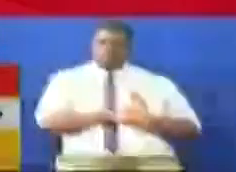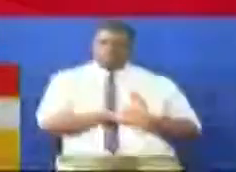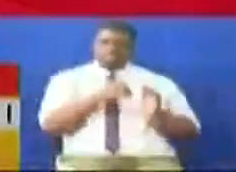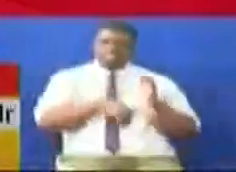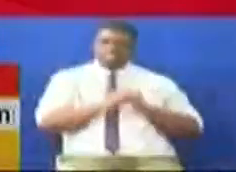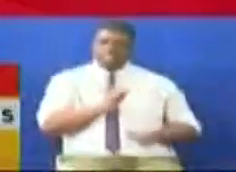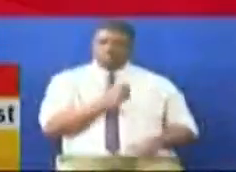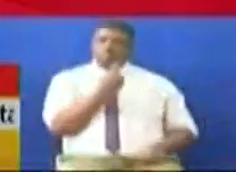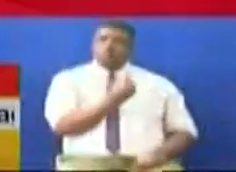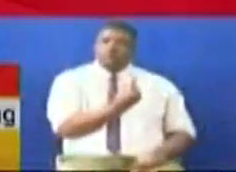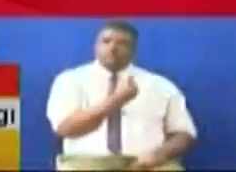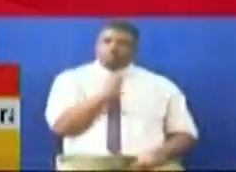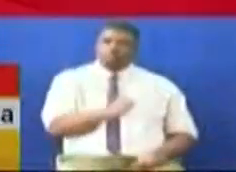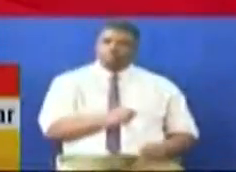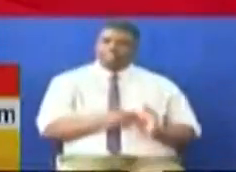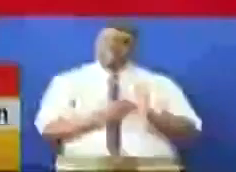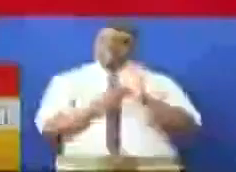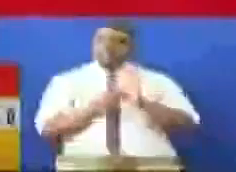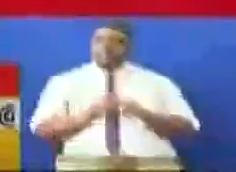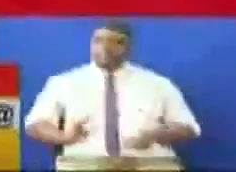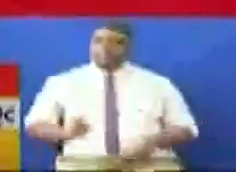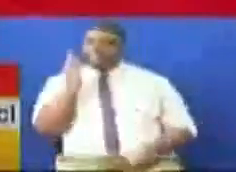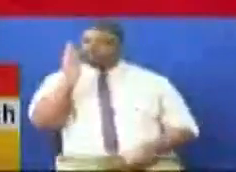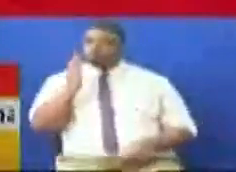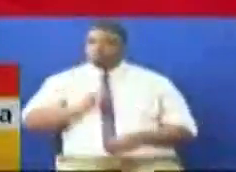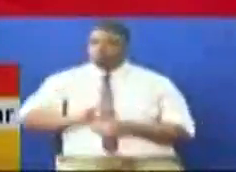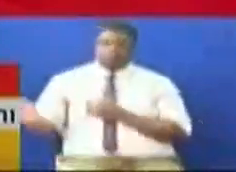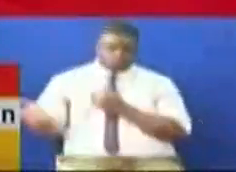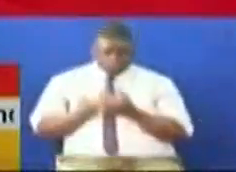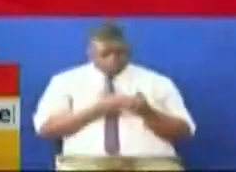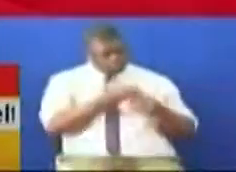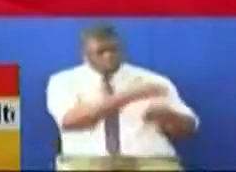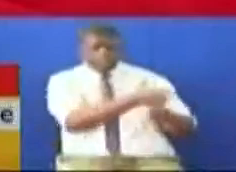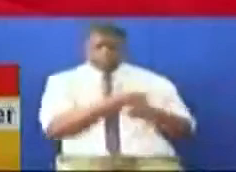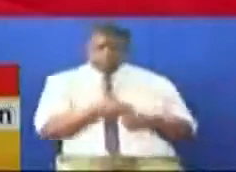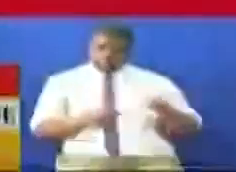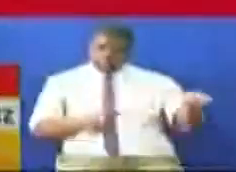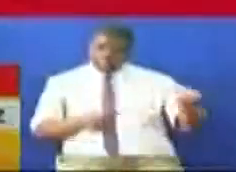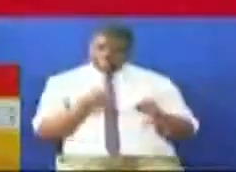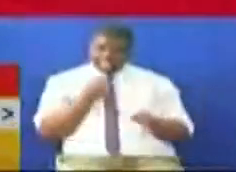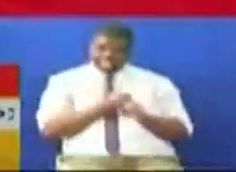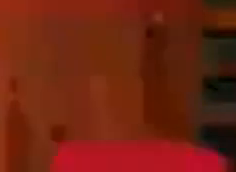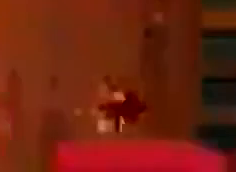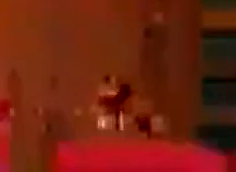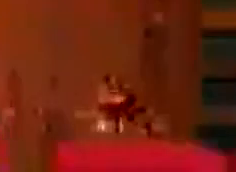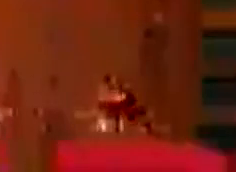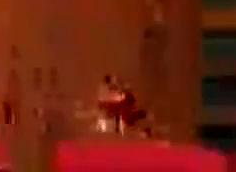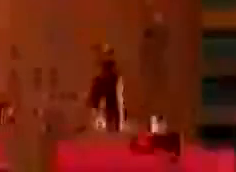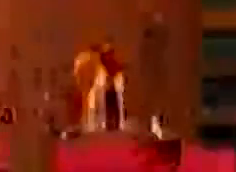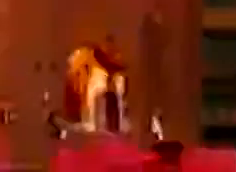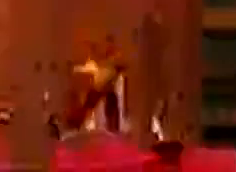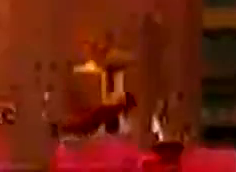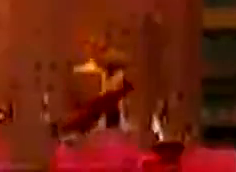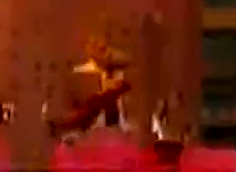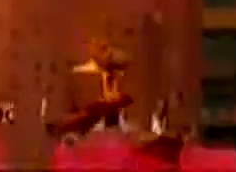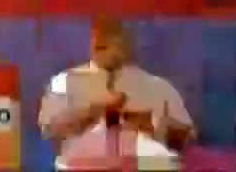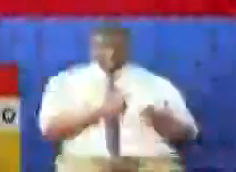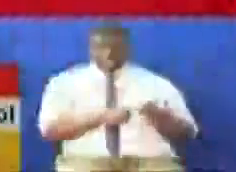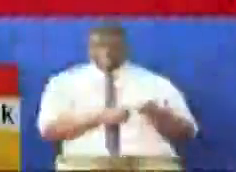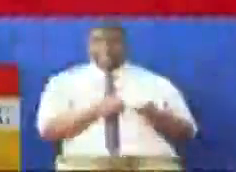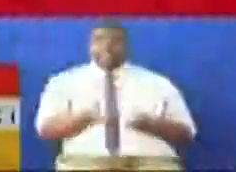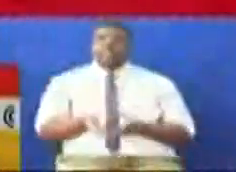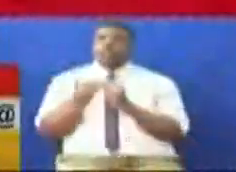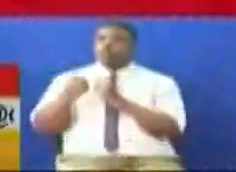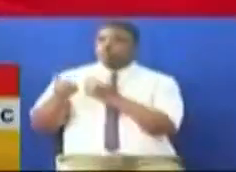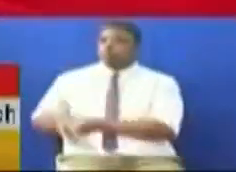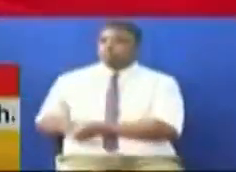1.8 bilioni, ikirudishwa kupitia hii kampuni ambayo ilipewa kufanya kazi ya consultancy, basi kumbe inaweza